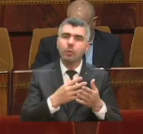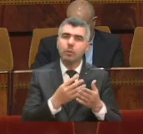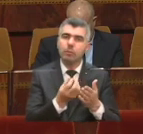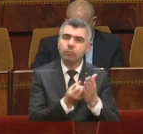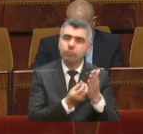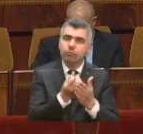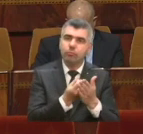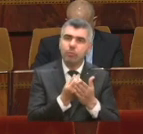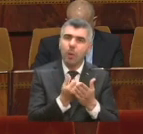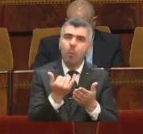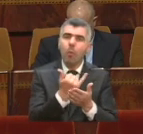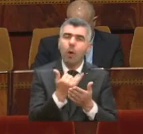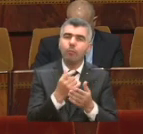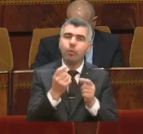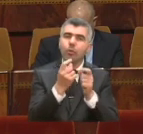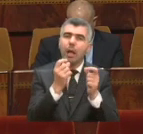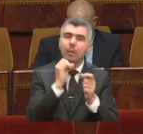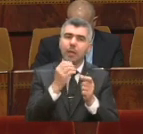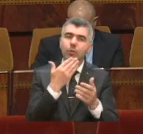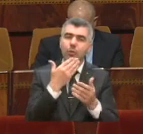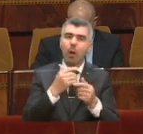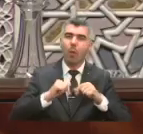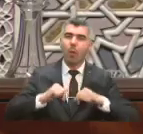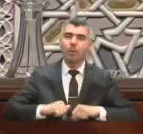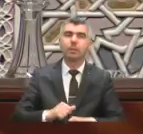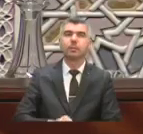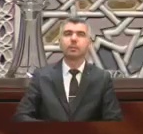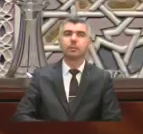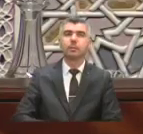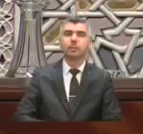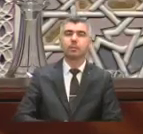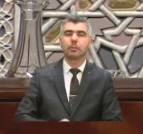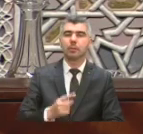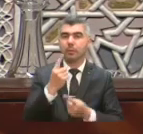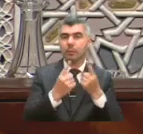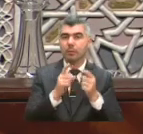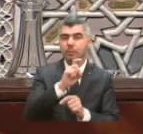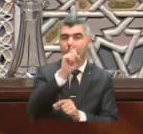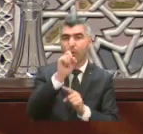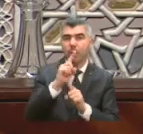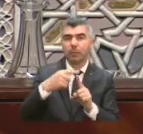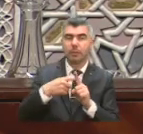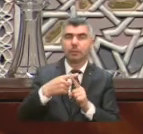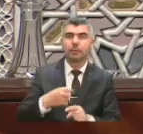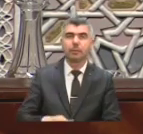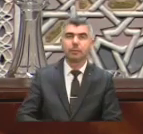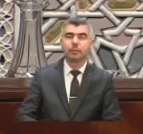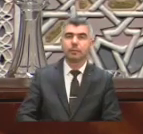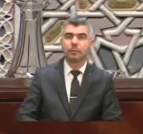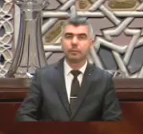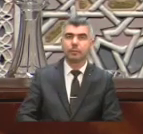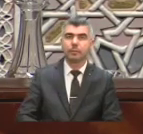المعلومات اللي تتهم هذه الشركات. وشكرا سيد الوزير. شكرا سيد نائب. هل هناك من تعقيب إضافي؟